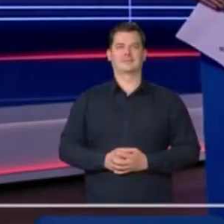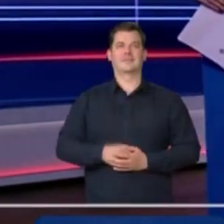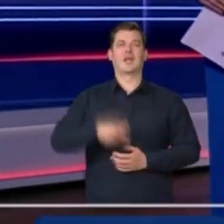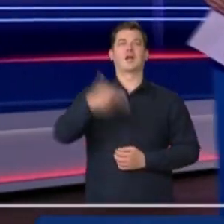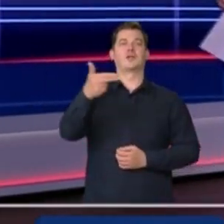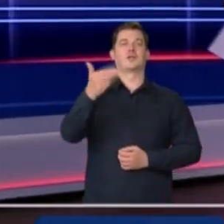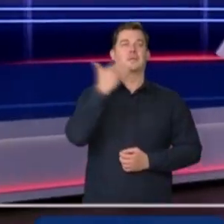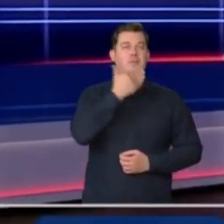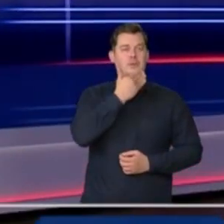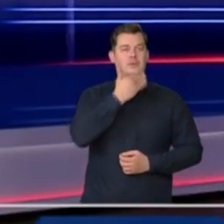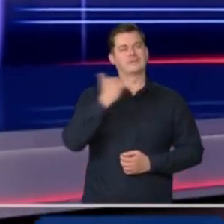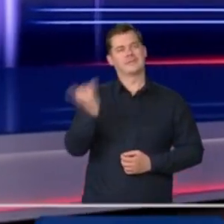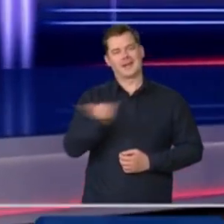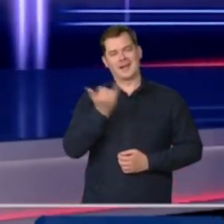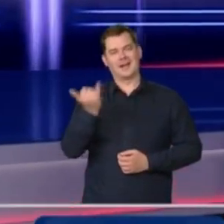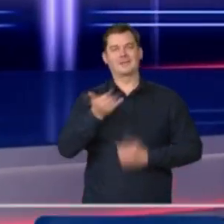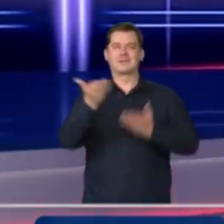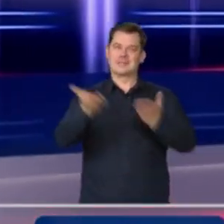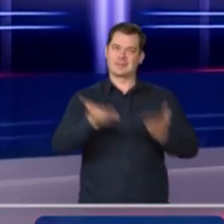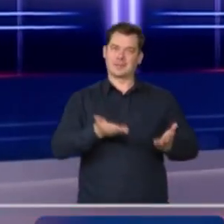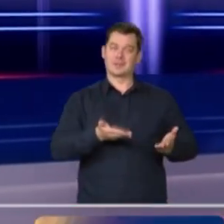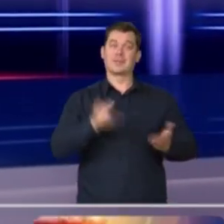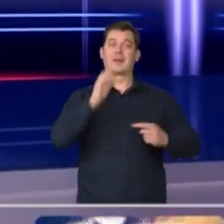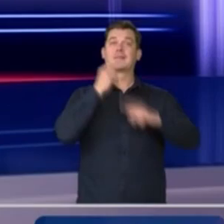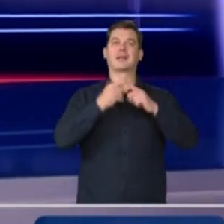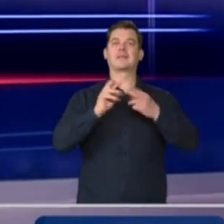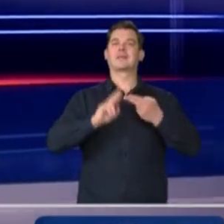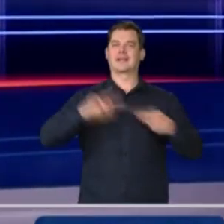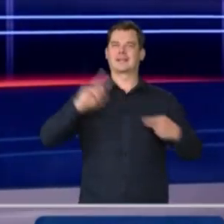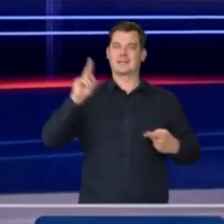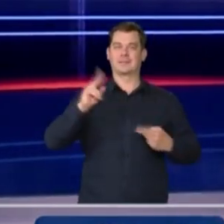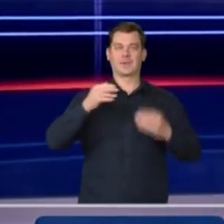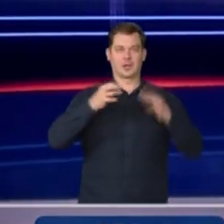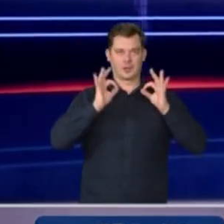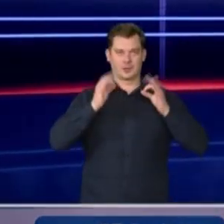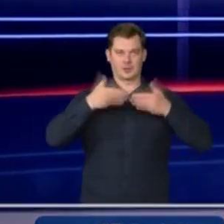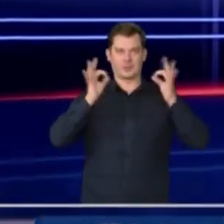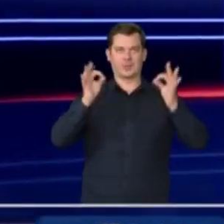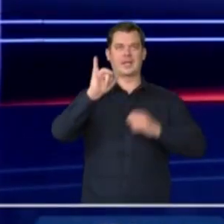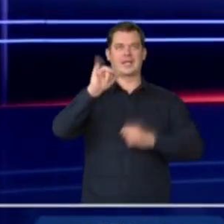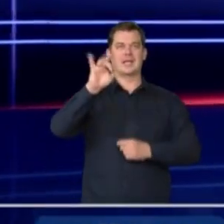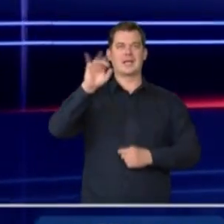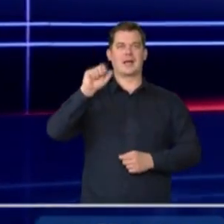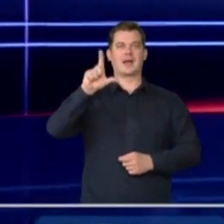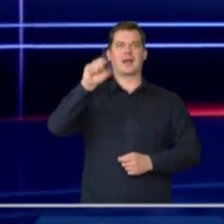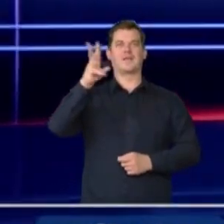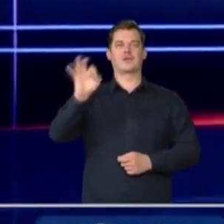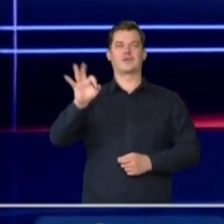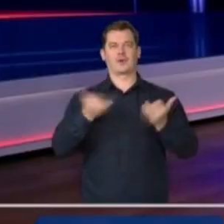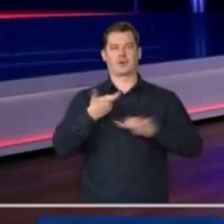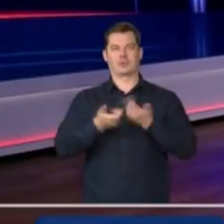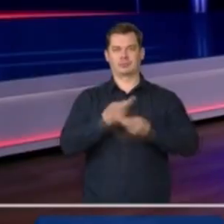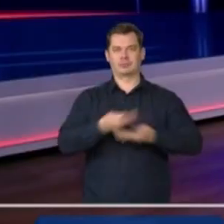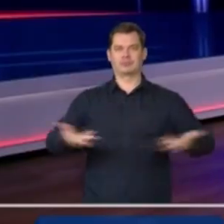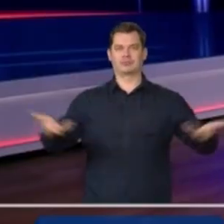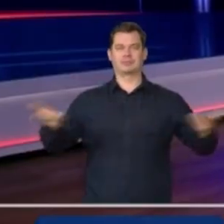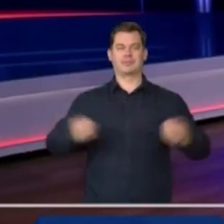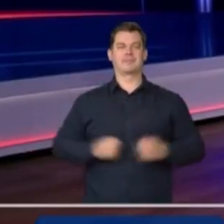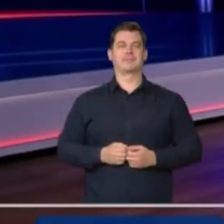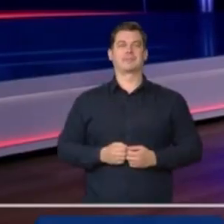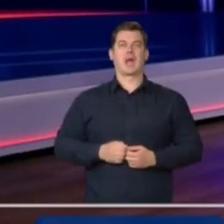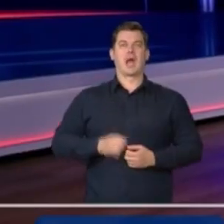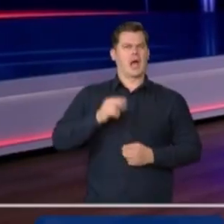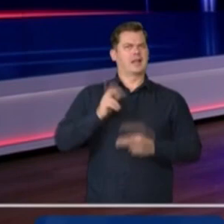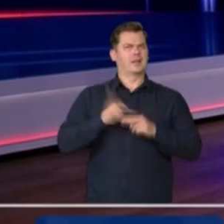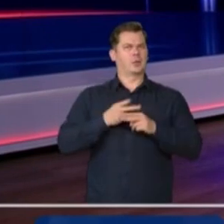Niedzielne popołudnie tradycyjnie zachęcam, żeby spędzić z Teleekspresem na deser. Dzień dobry, Iga Lewko. Oto niektóre nasze tematy. Są ludzie, którym